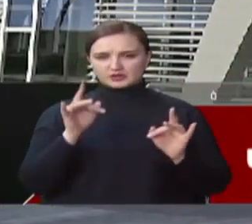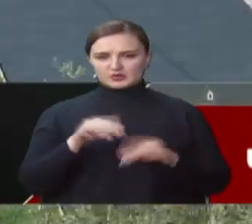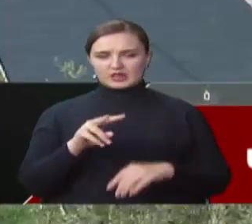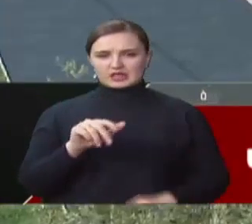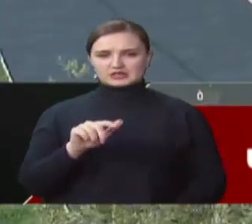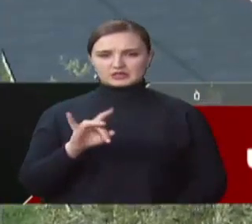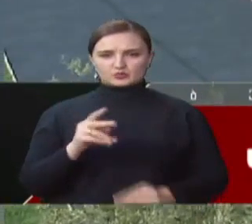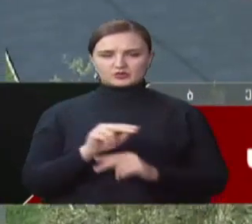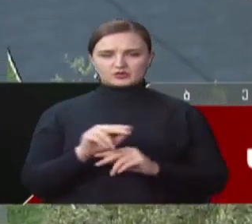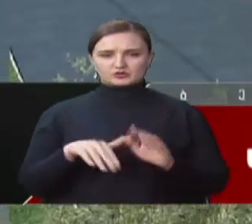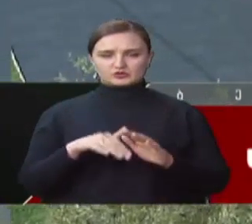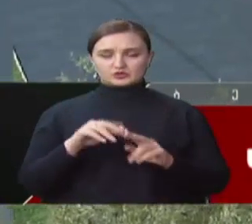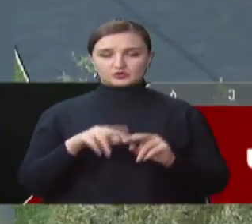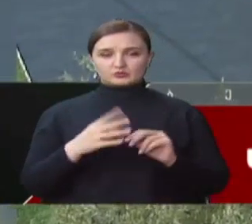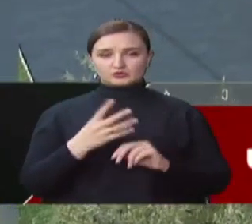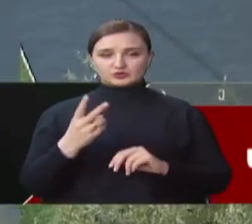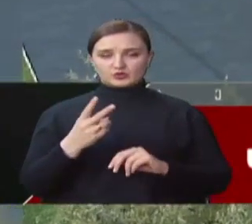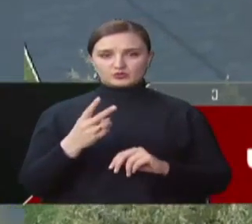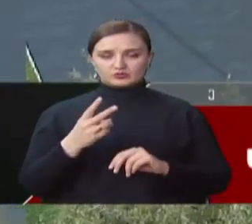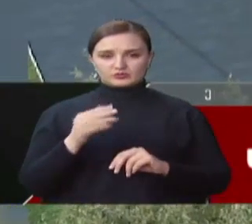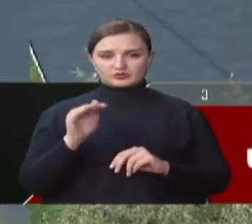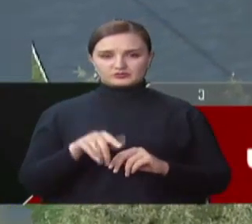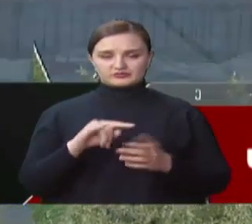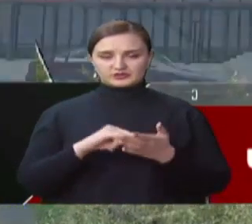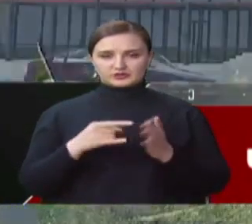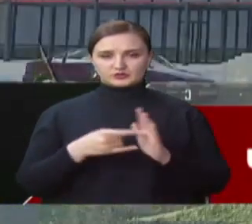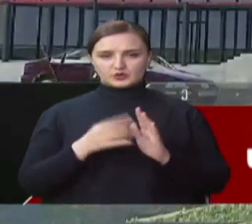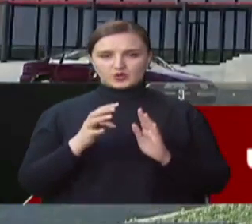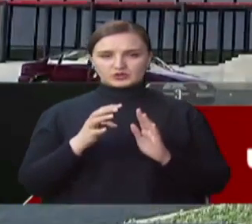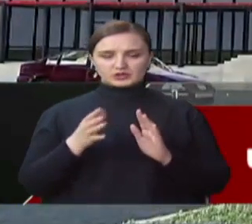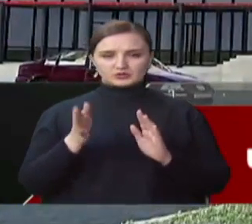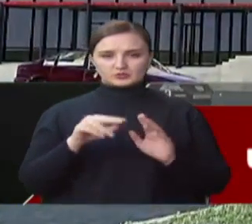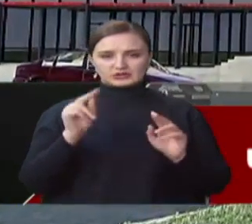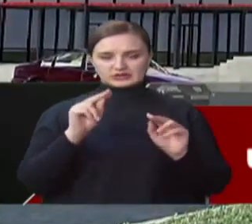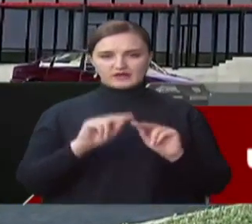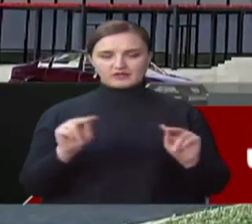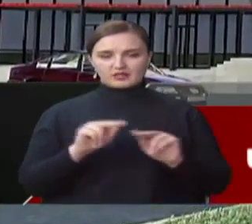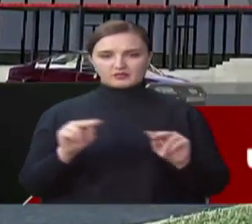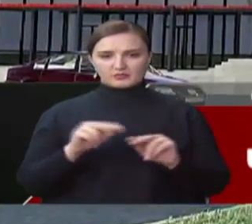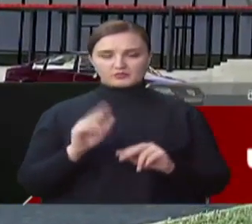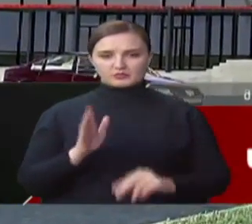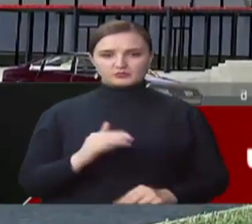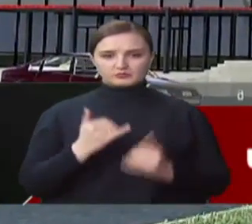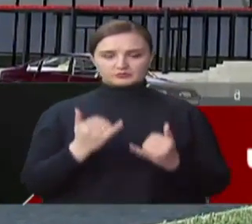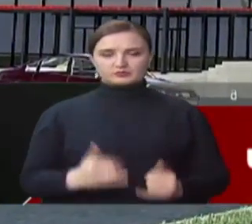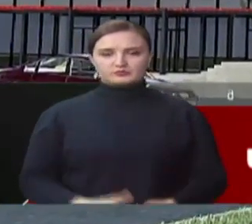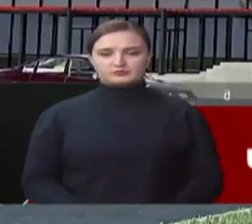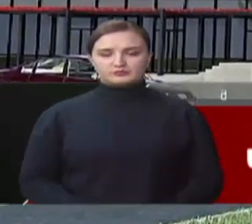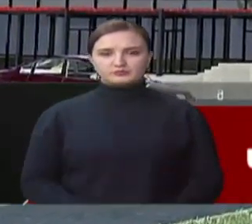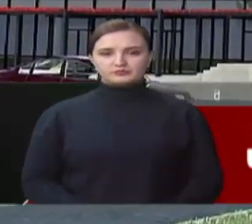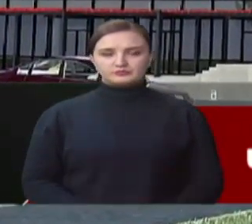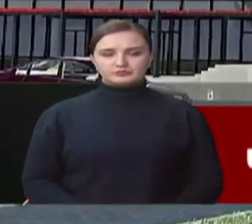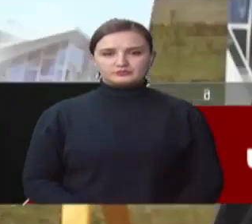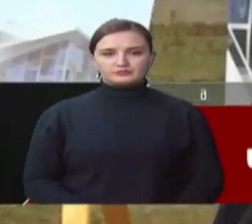უნდა აშენდეს. 42 ჰექტარზე გაშლილი ტერიტორია ერთდროულად 400 კადეტის სწავლას მოემსახურება.